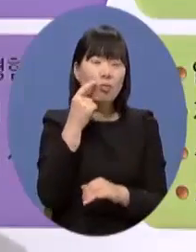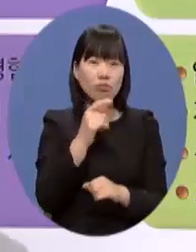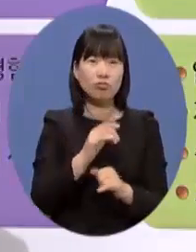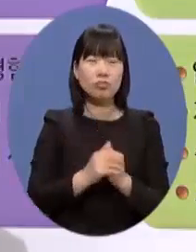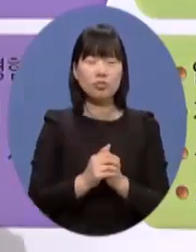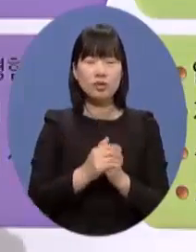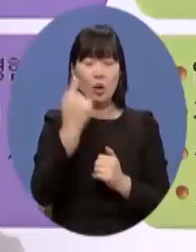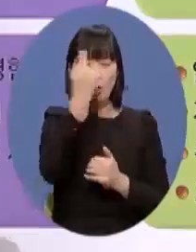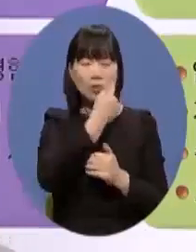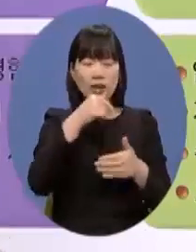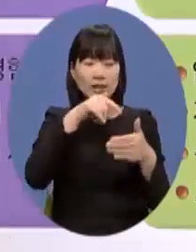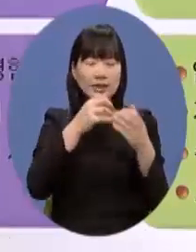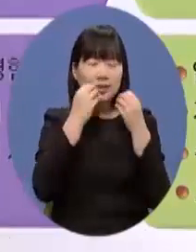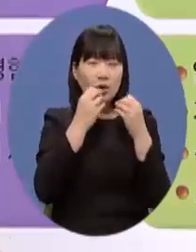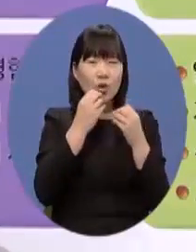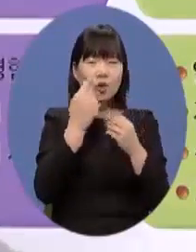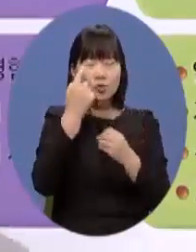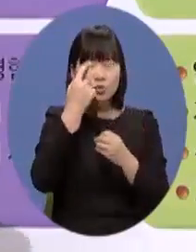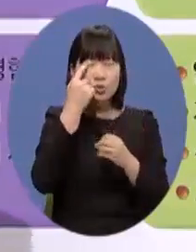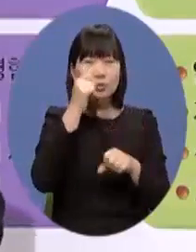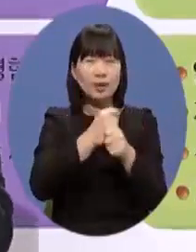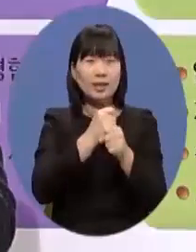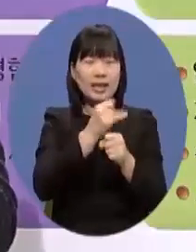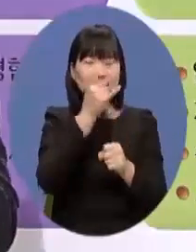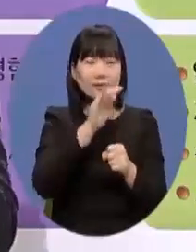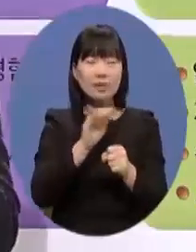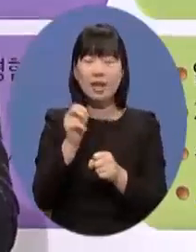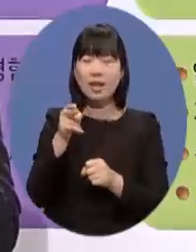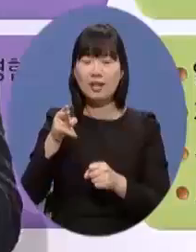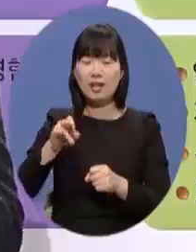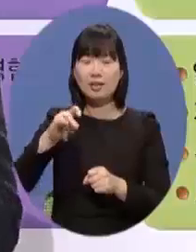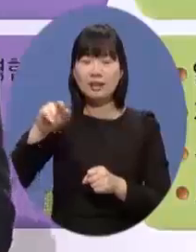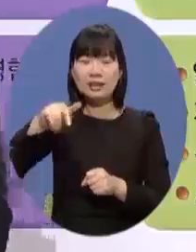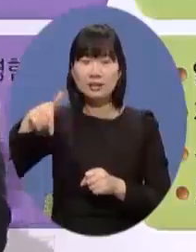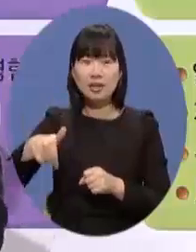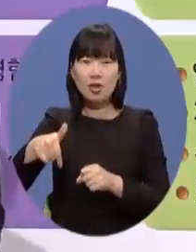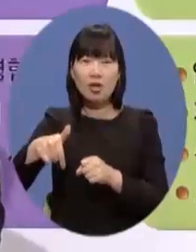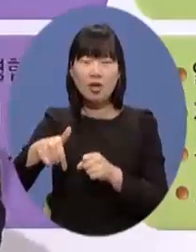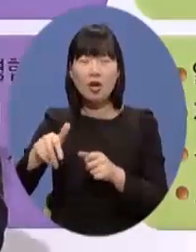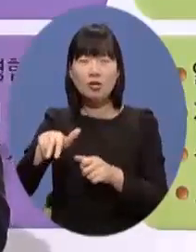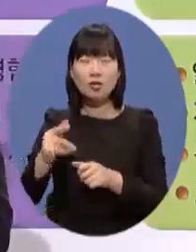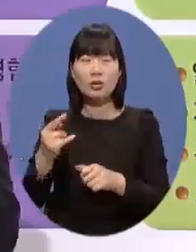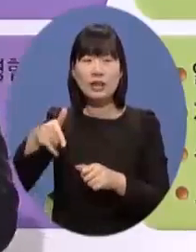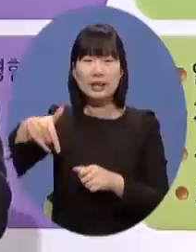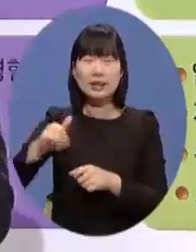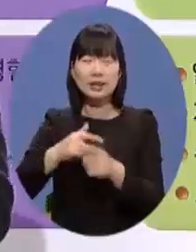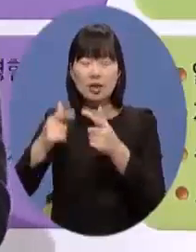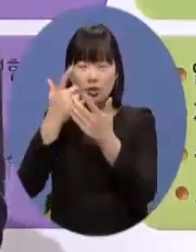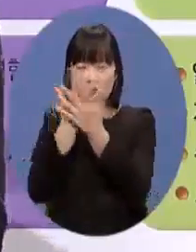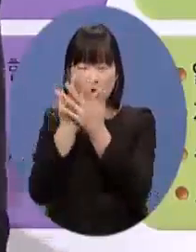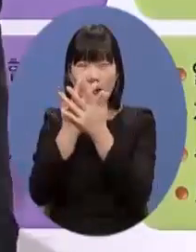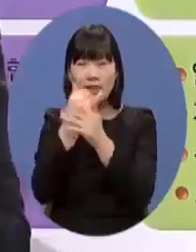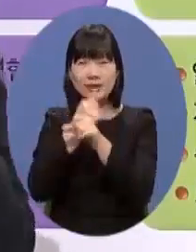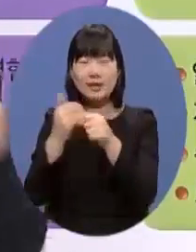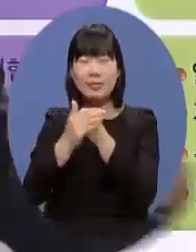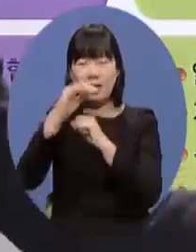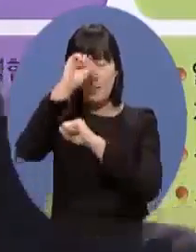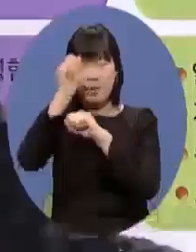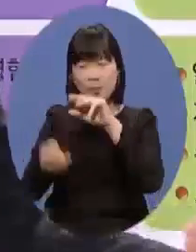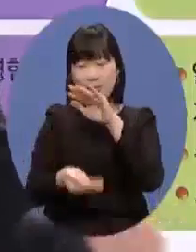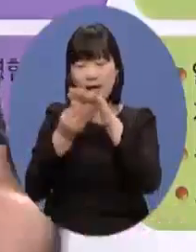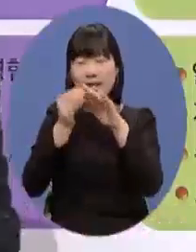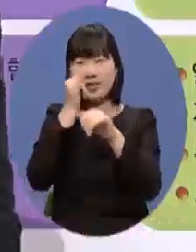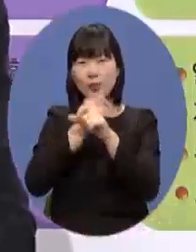거예요. 얼굴 안에서 새로운 눈을 하나 붙여야 되는 건데 형식적 조작기는 더 추상적인 개념으로 나아가니까 발바닥에다도 붙일 수 있고